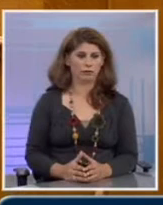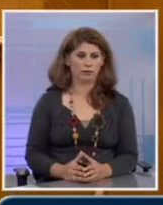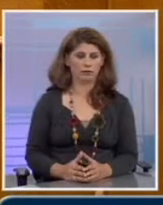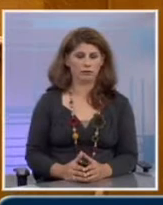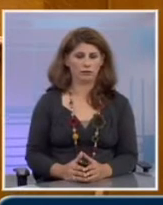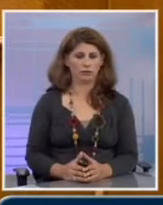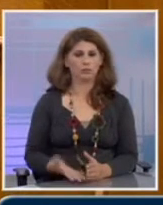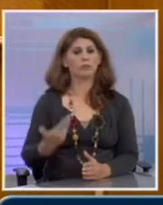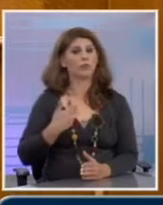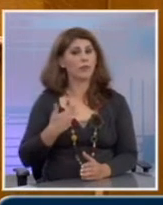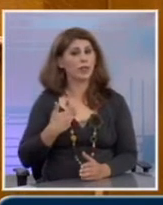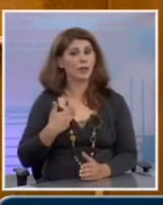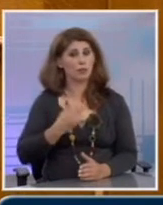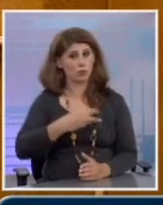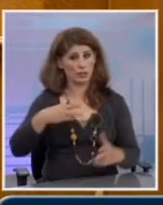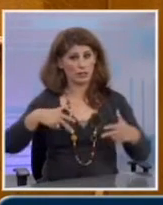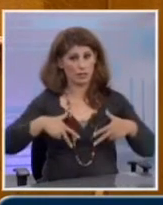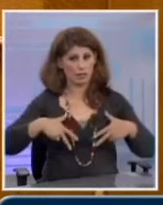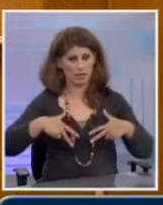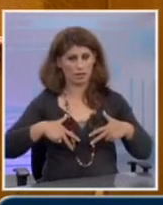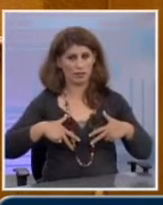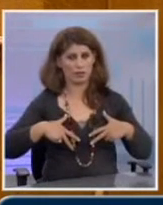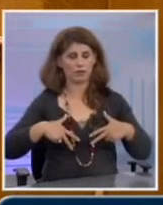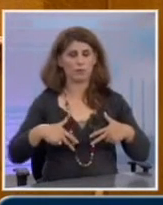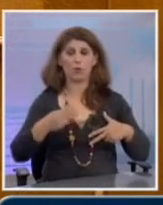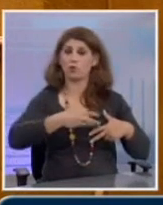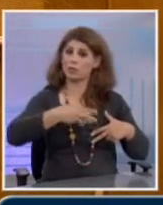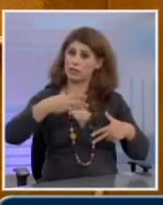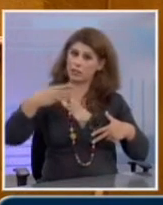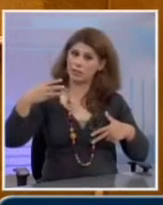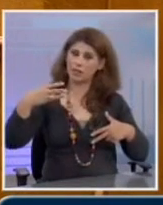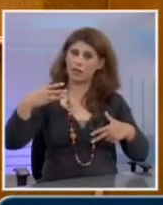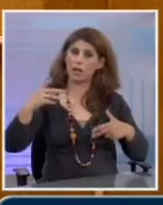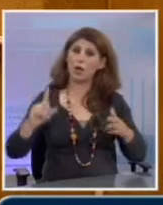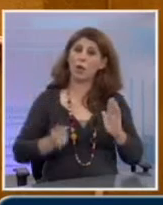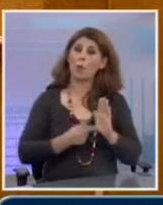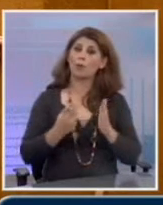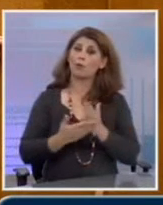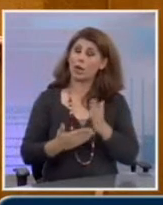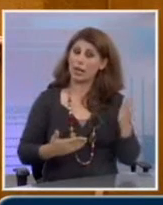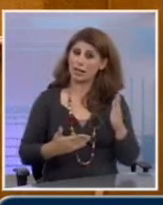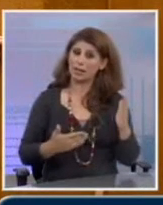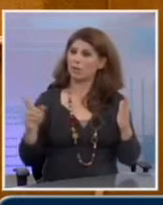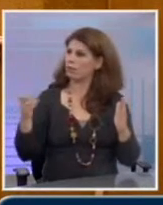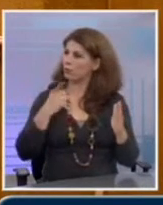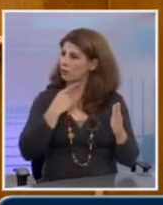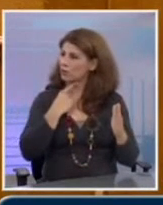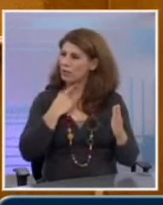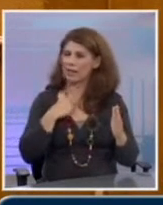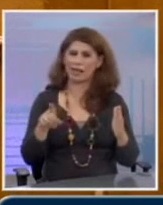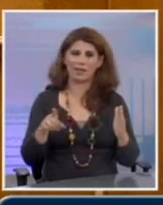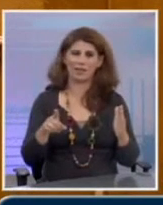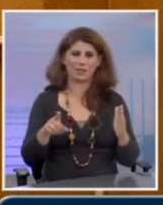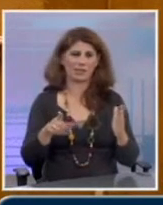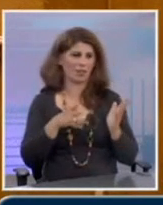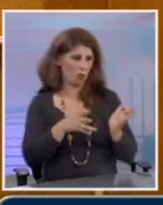η δική μας κυβέρνηση, ο ΣΥΡΙΖΑ, η πρώτη φορά αριστερά όπως σας αρέσει να